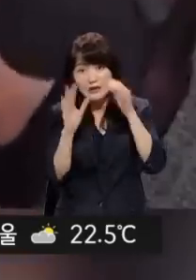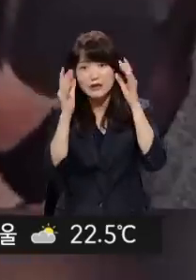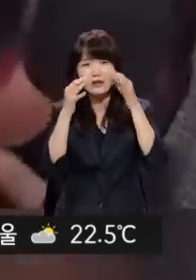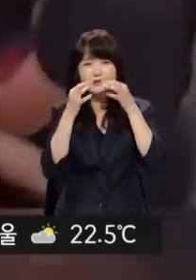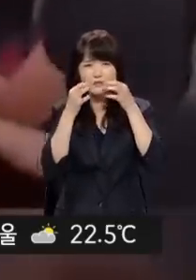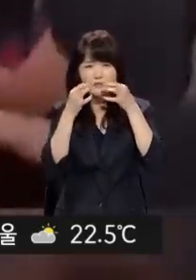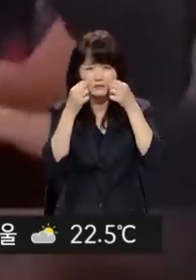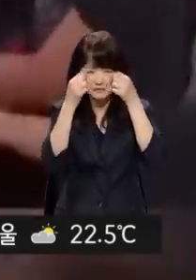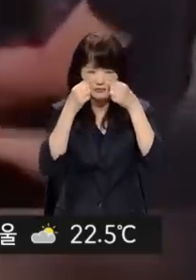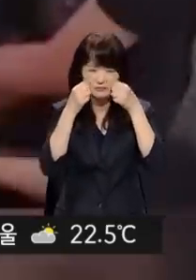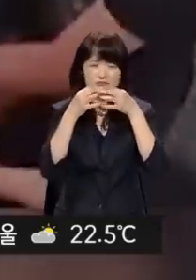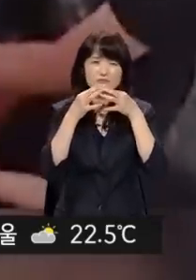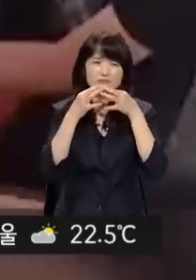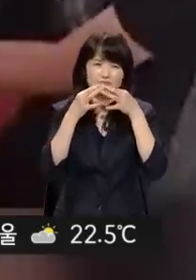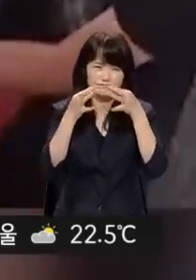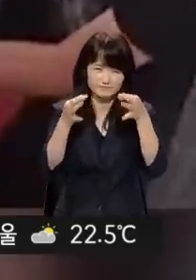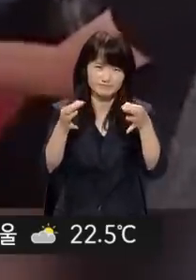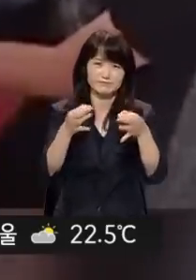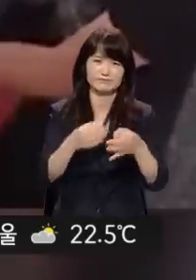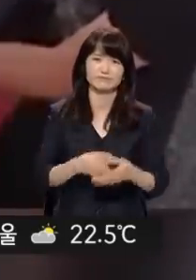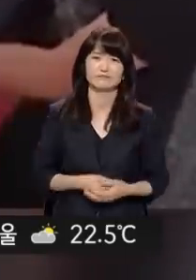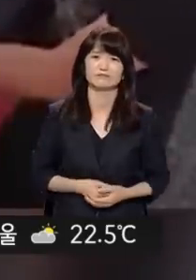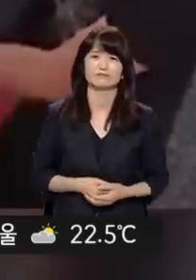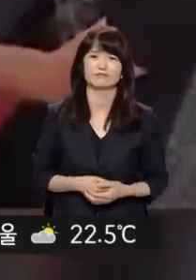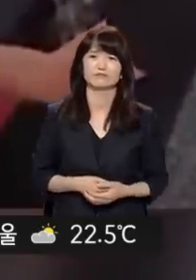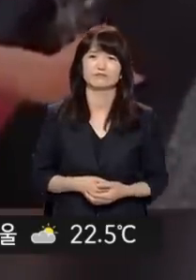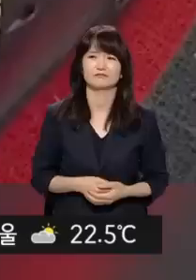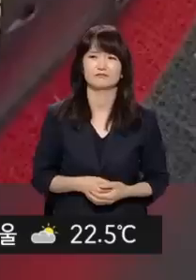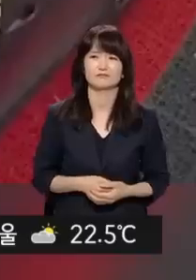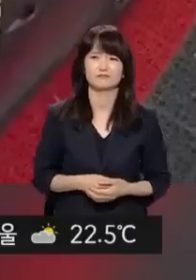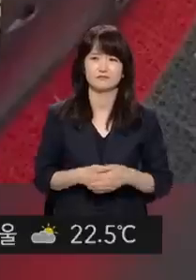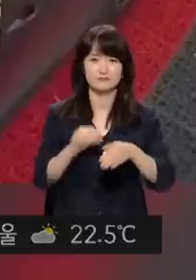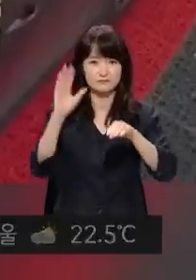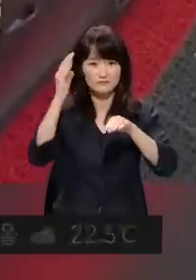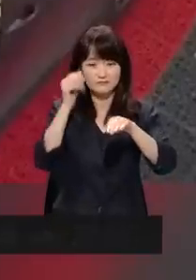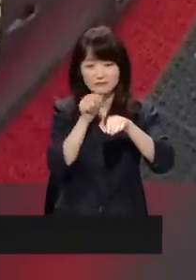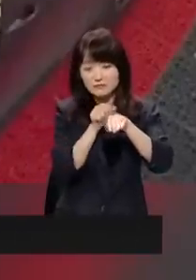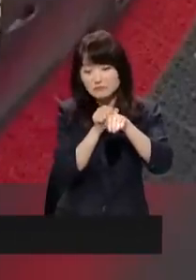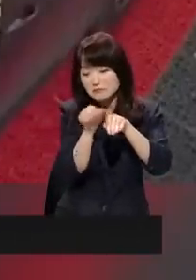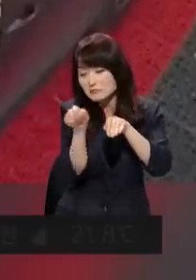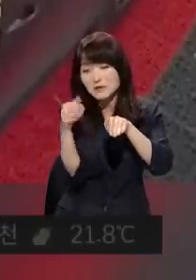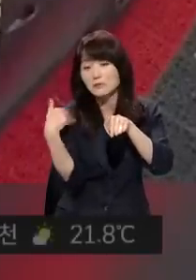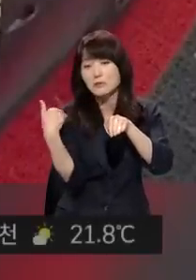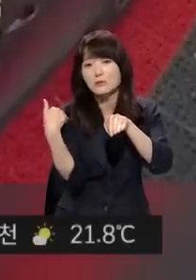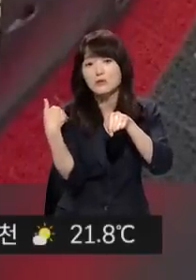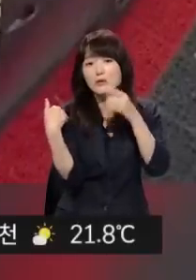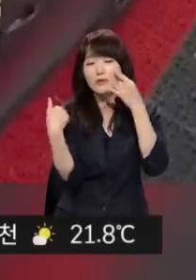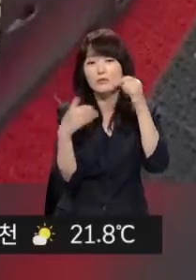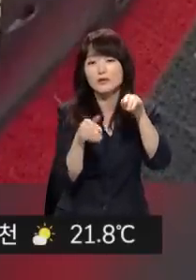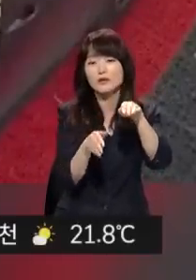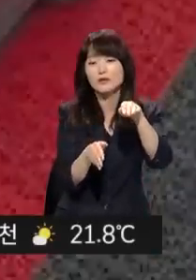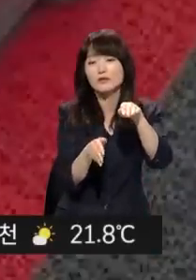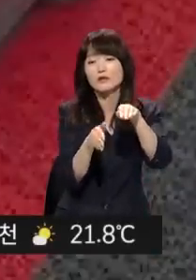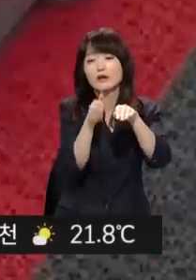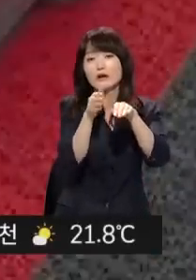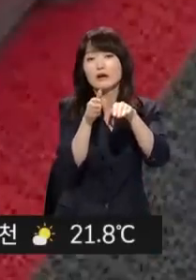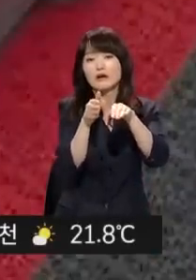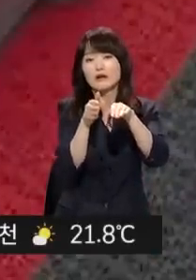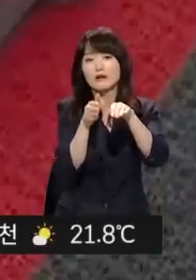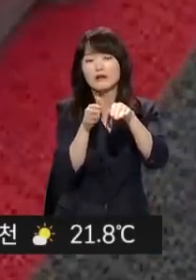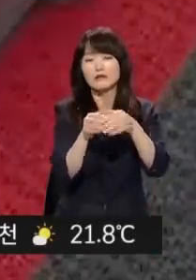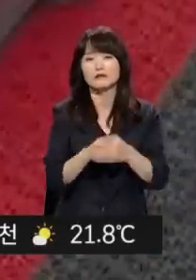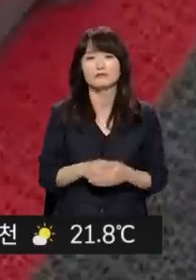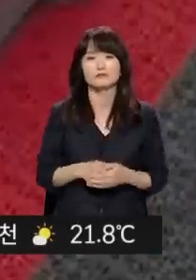아기의 부위가 들려옵니다 아이가 고개를 내밀 줄 모르고 아이 엄마가 창문을 올려서 이런 사고가 발생한 건데요